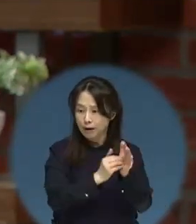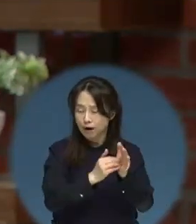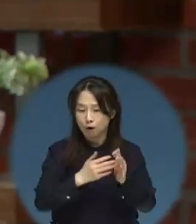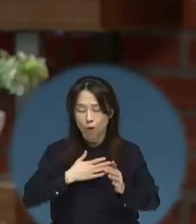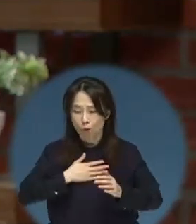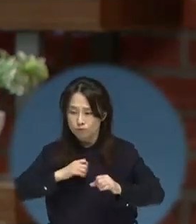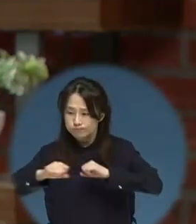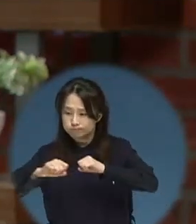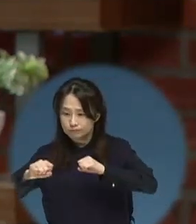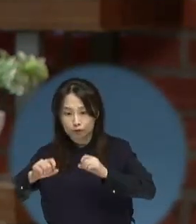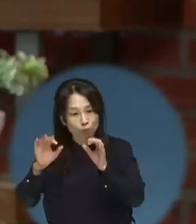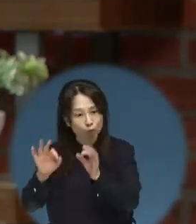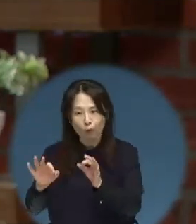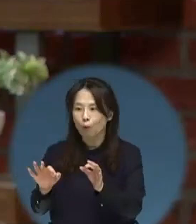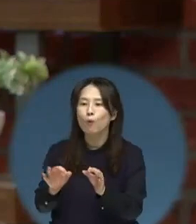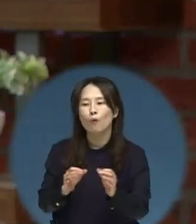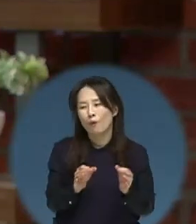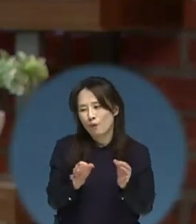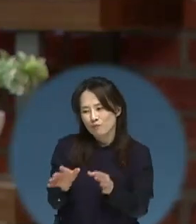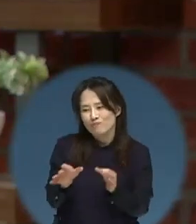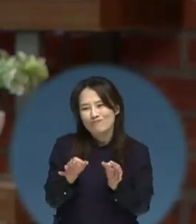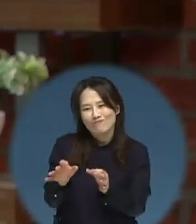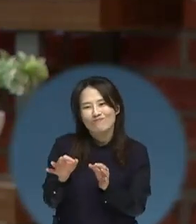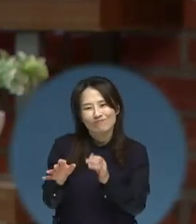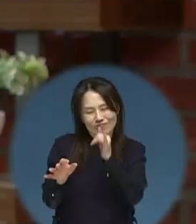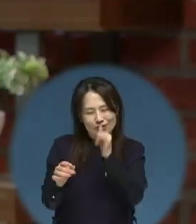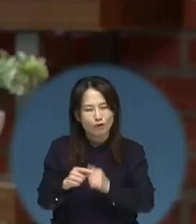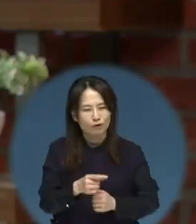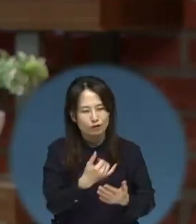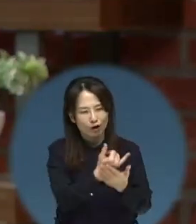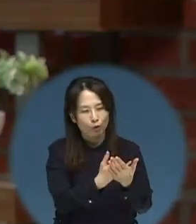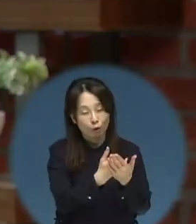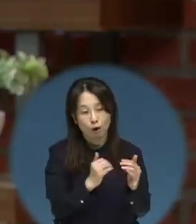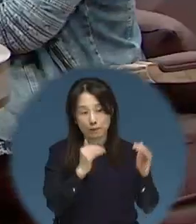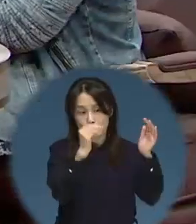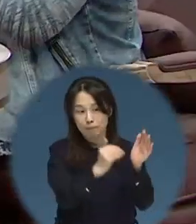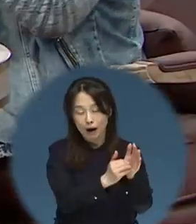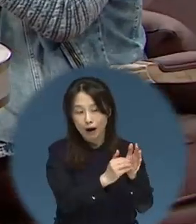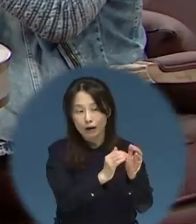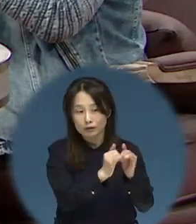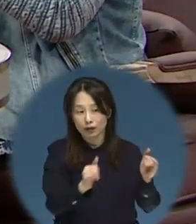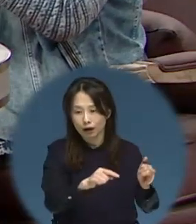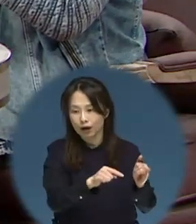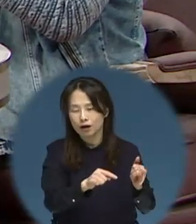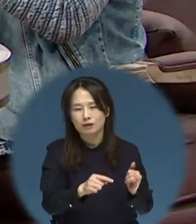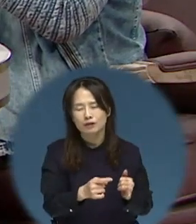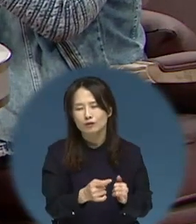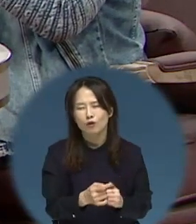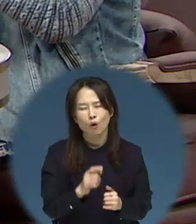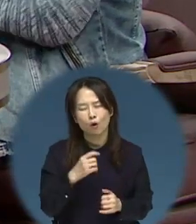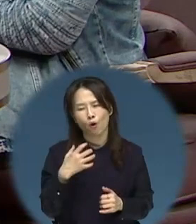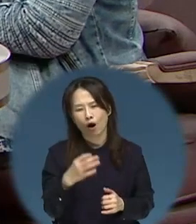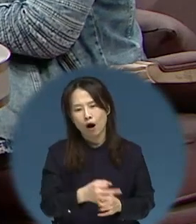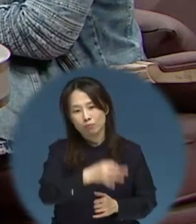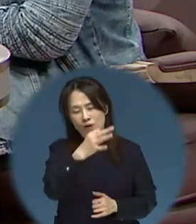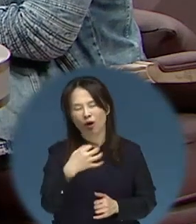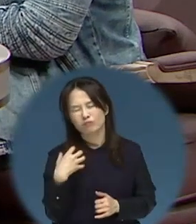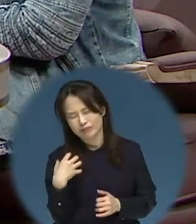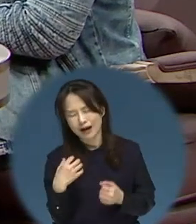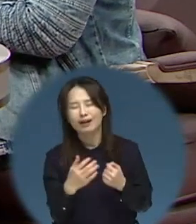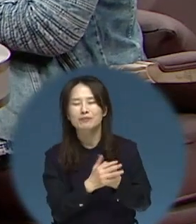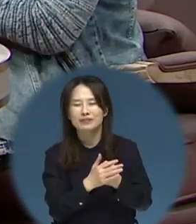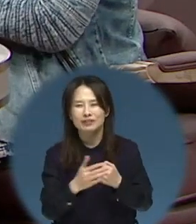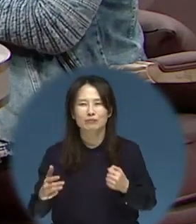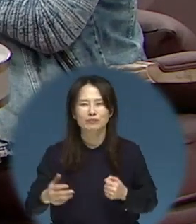보고 기부를 하더라고요. 근데 그들에게 큰 금액은 좀 부담스러울 것 같아서 제가 처음에 이제